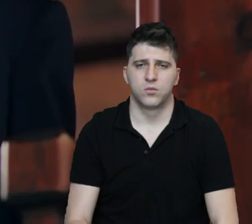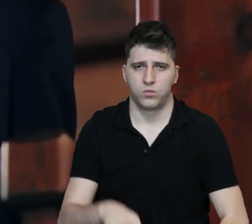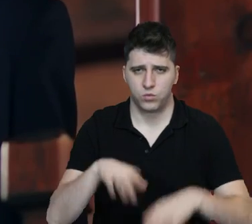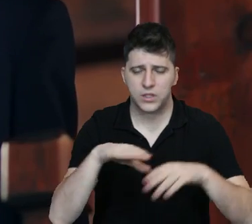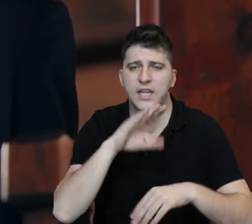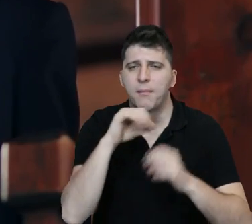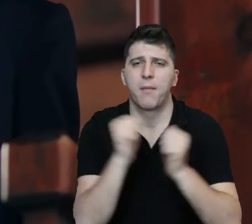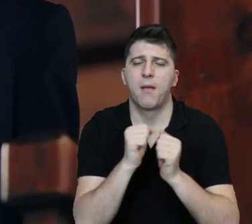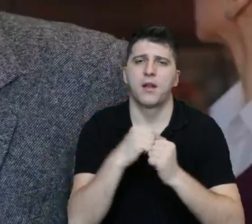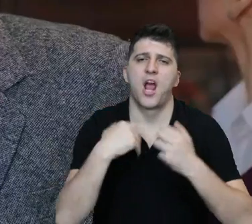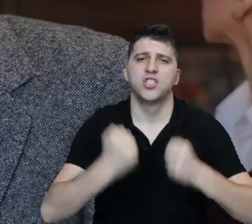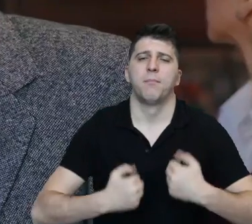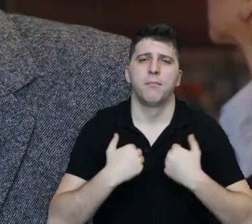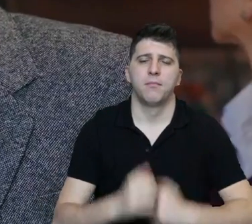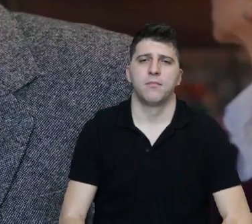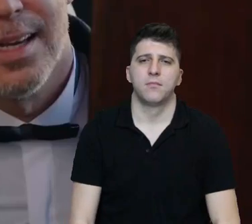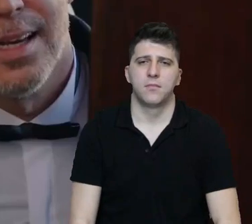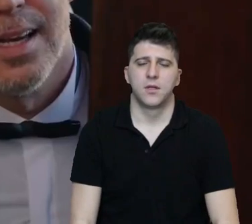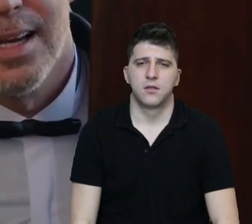Burada dedemle kalacağım.